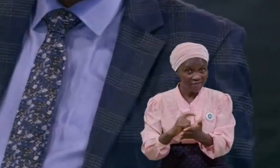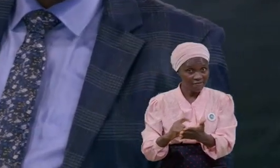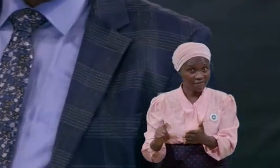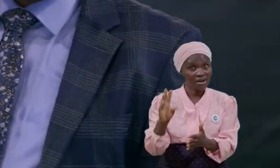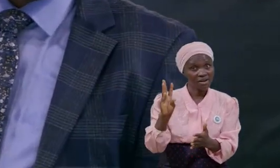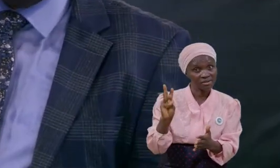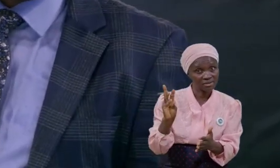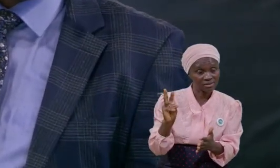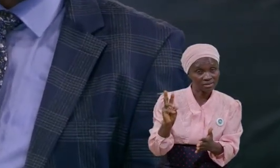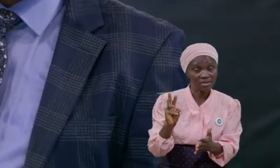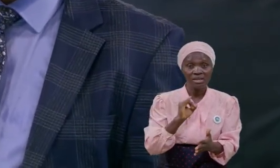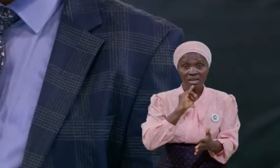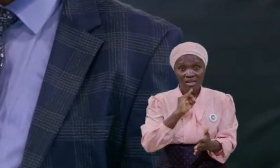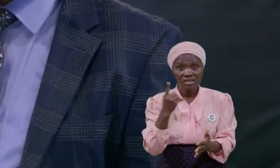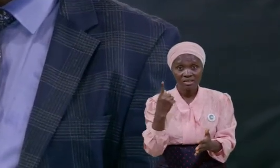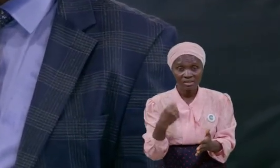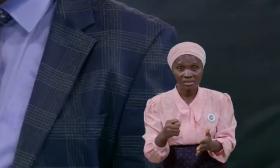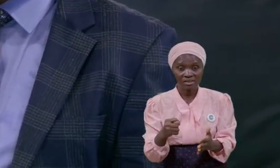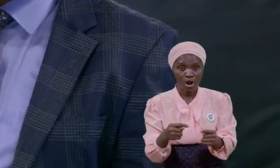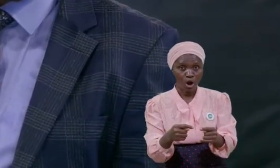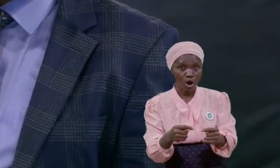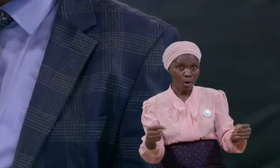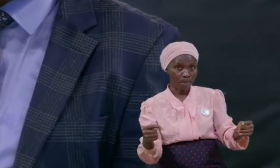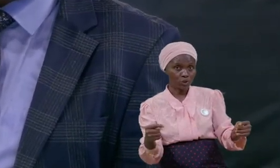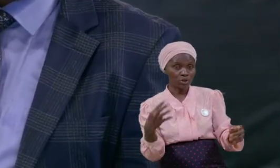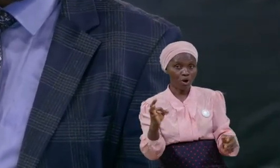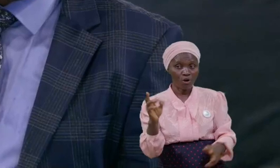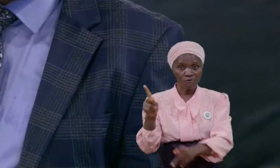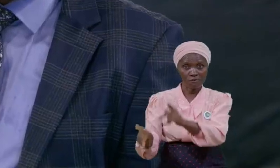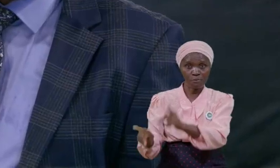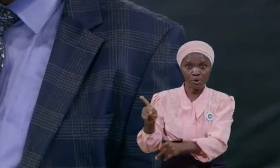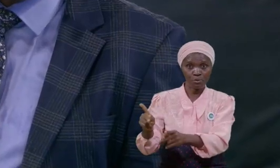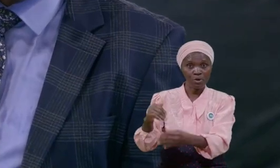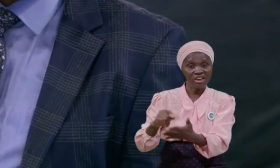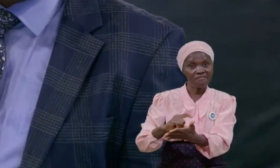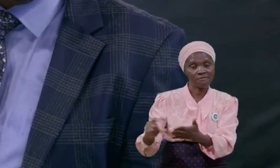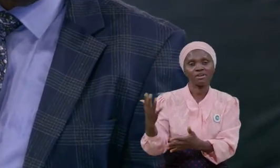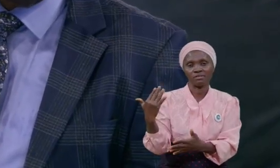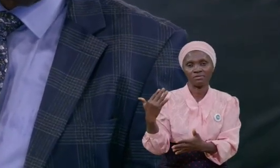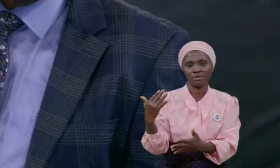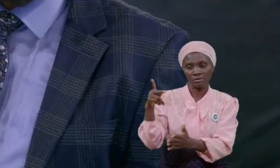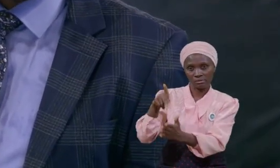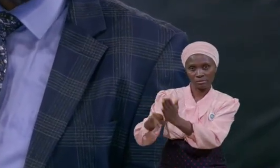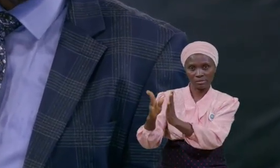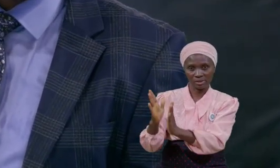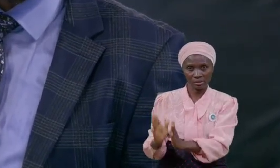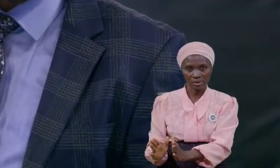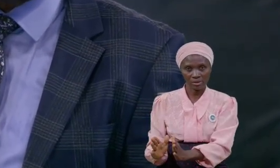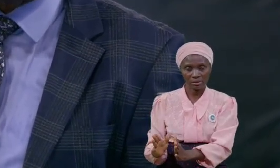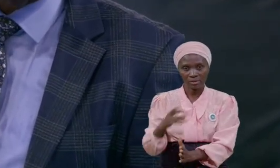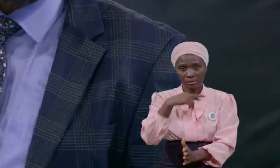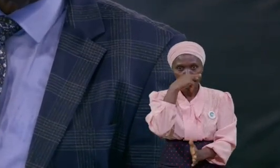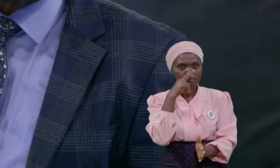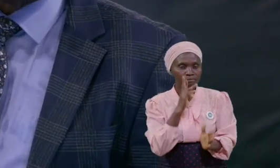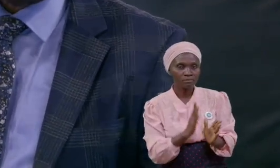16, est l'opposé de ceux-là, du verset 15, le meurtrier, le voleur, le